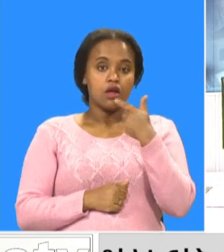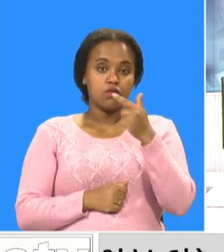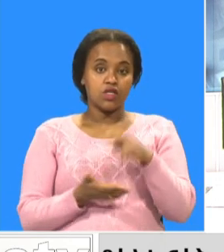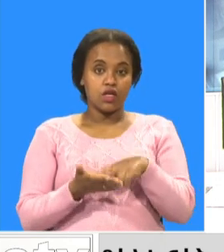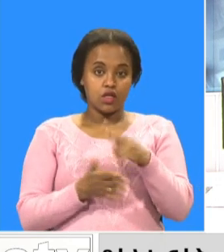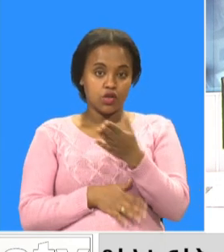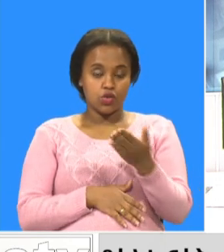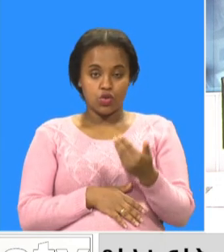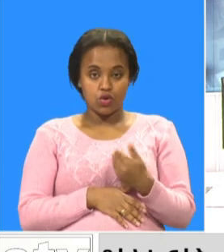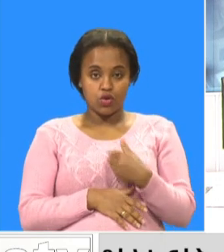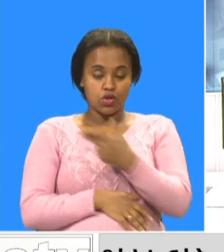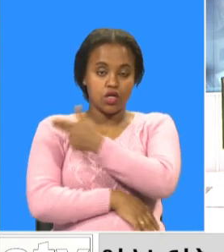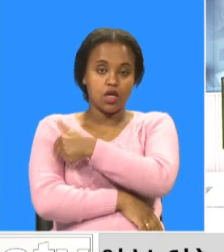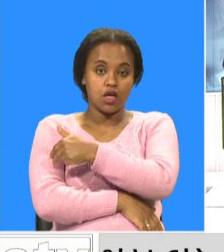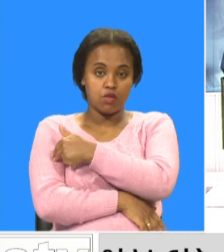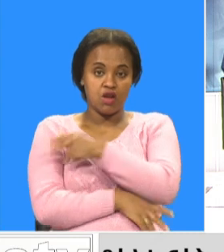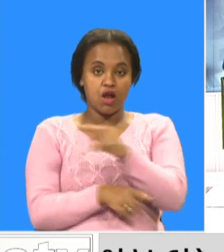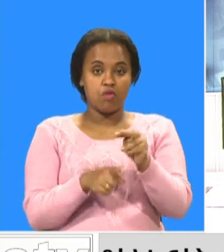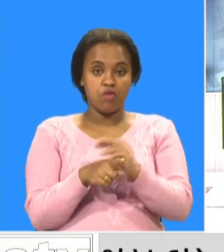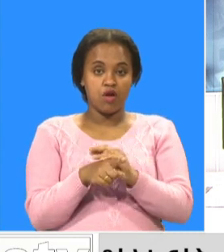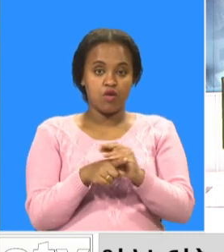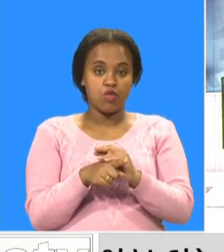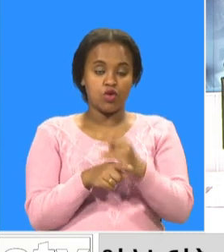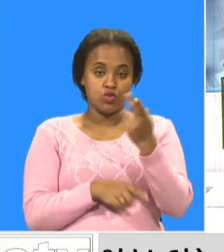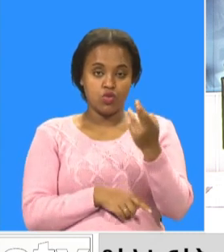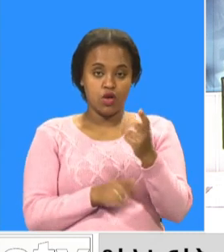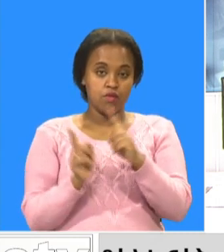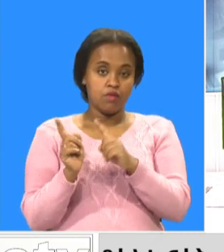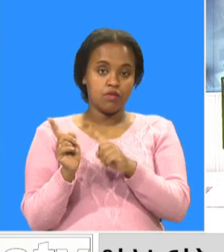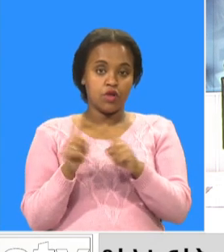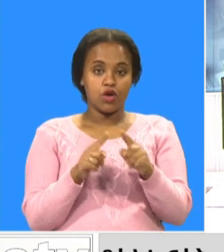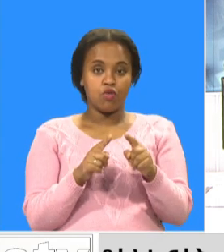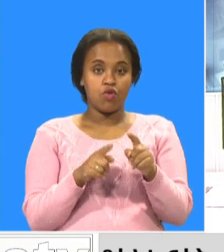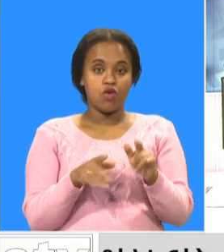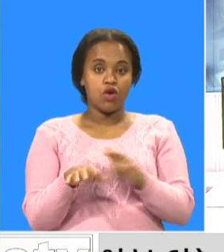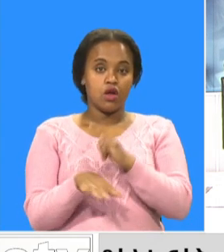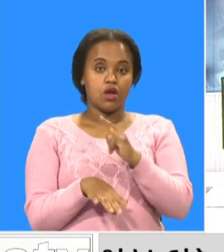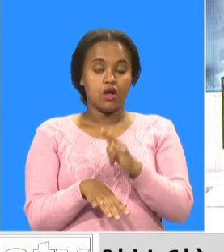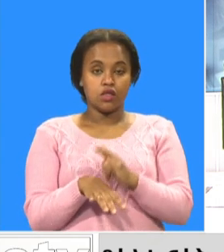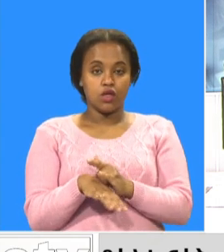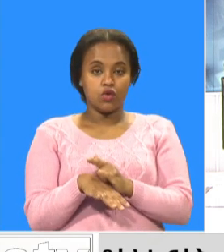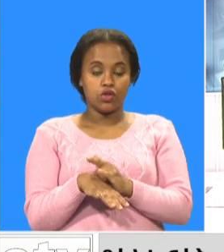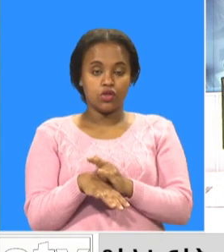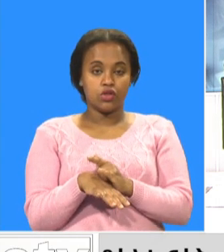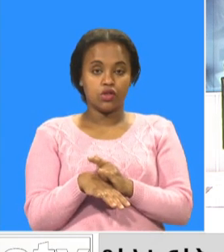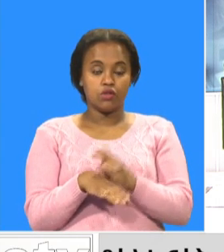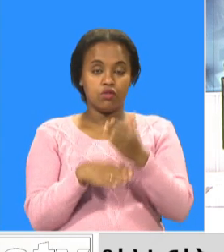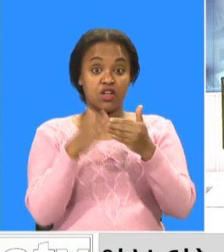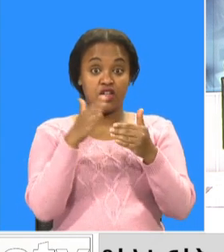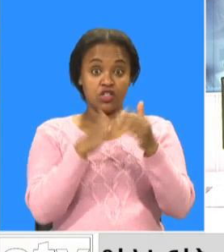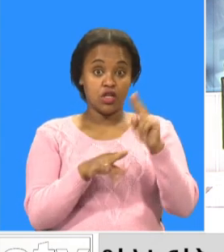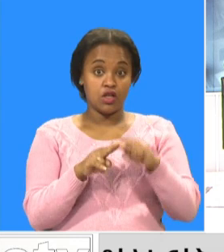ነው እነሱን ለህክምና ባለሙያዎች ወይም ደግሞ ለዜጎች ተብሎ እንደዚህ ተለይተው በደረጃ የተቀመጡ ነገሮች አሉ።